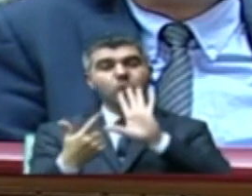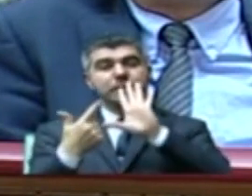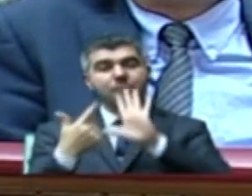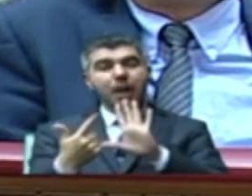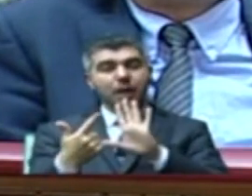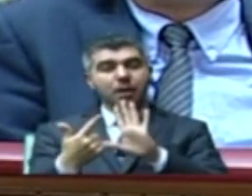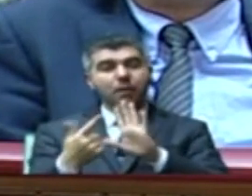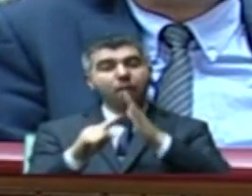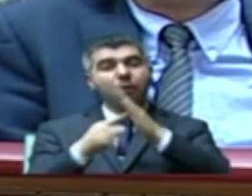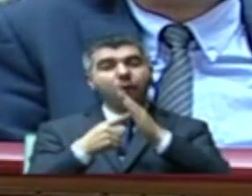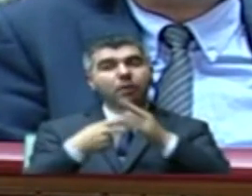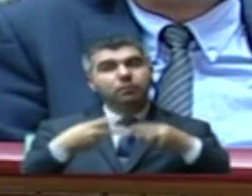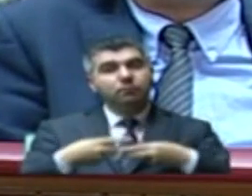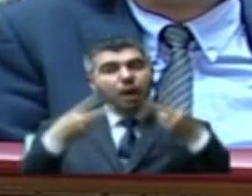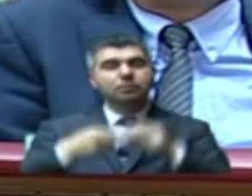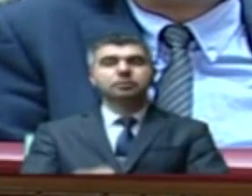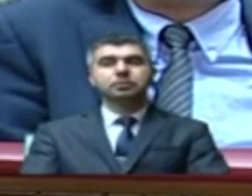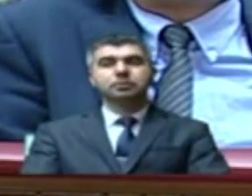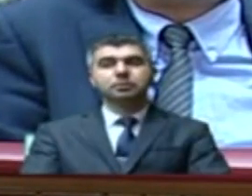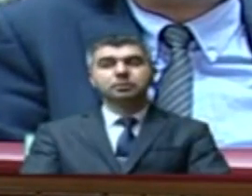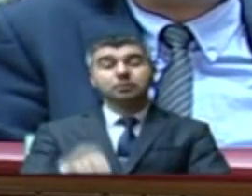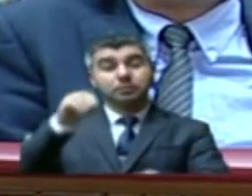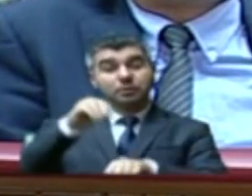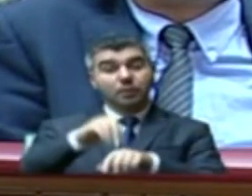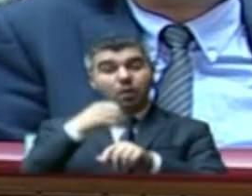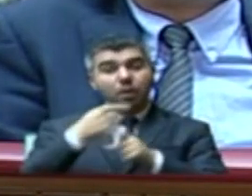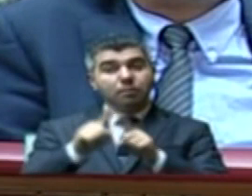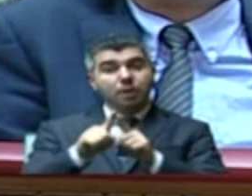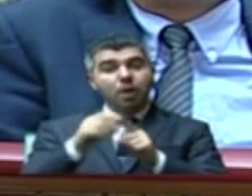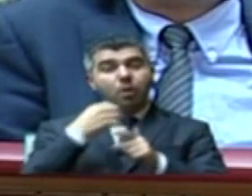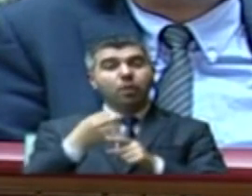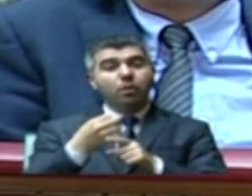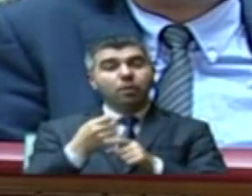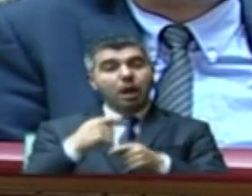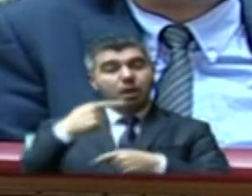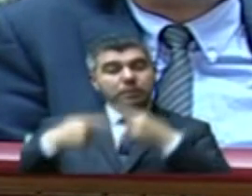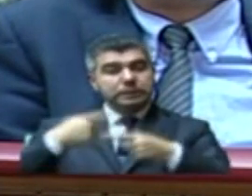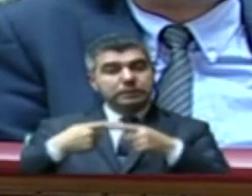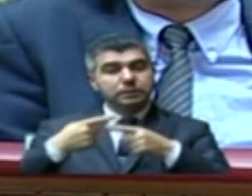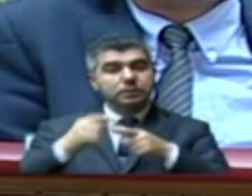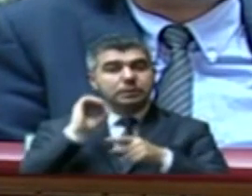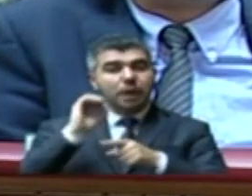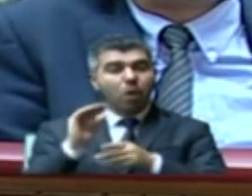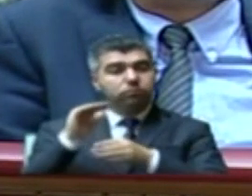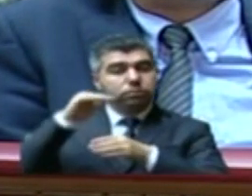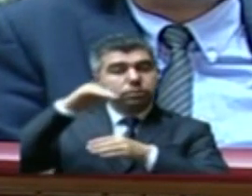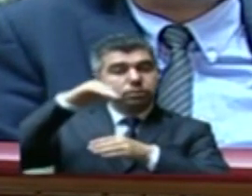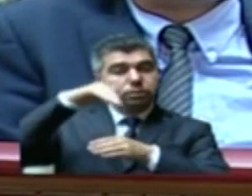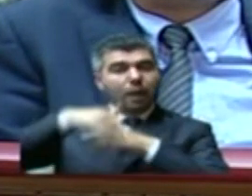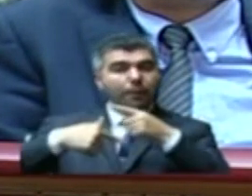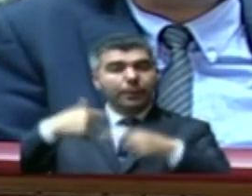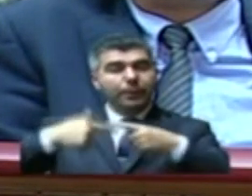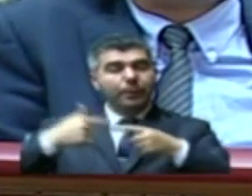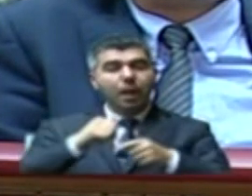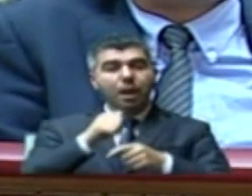وات. هذه المحطة الحرارية تشتغل بمادة الفيول وهي تخلف مجموعة من المخلفات الغازية